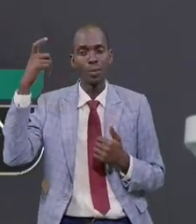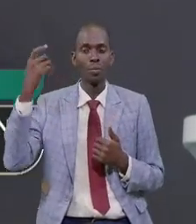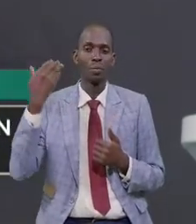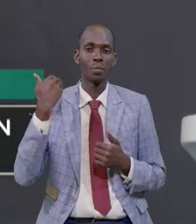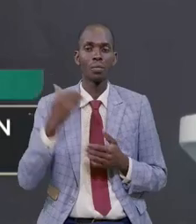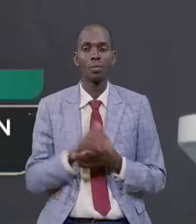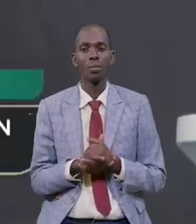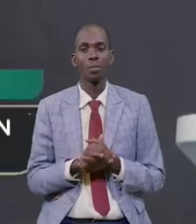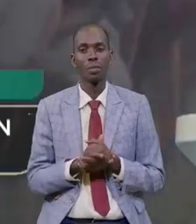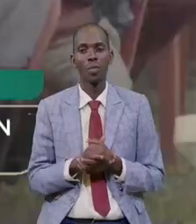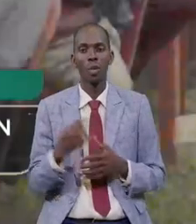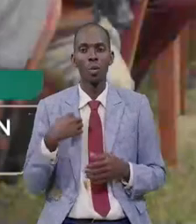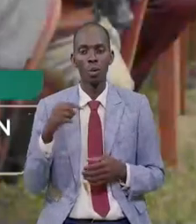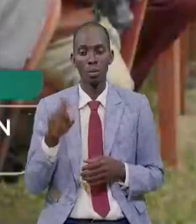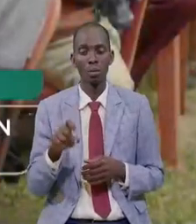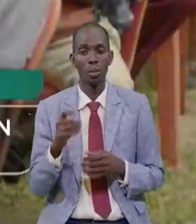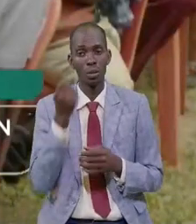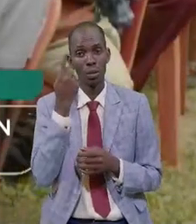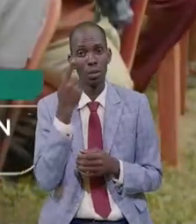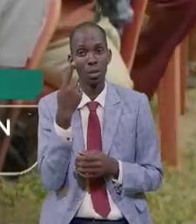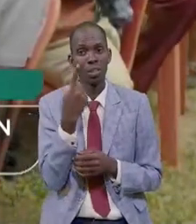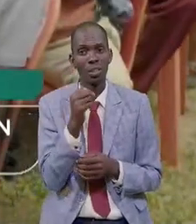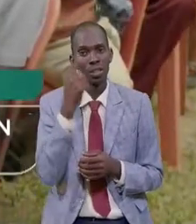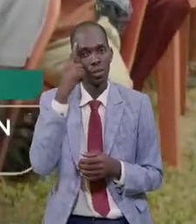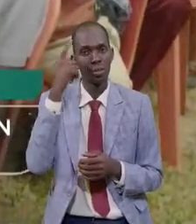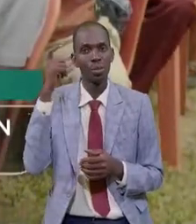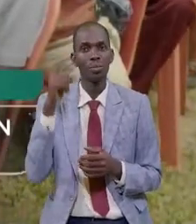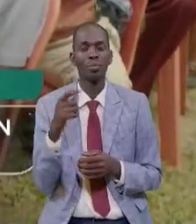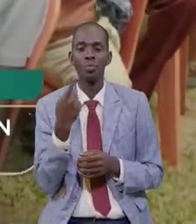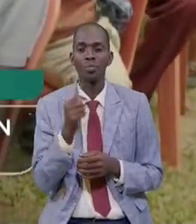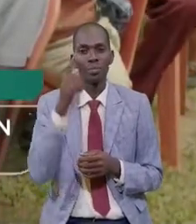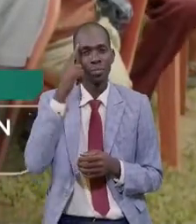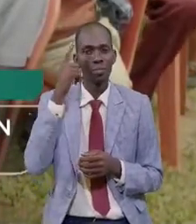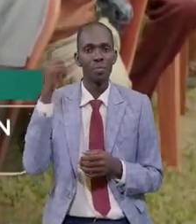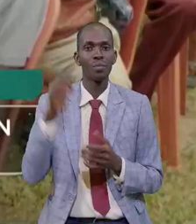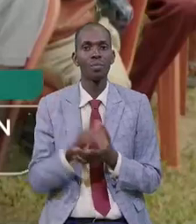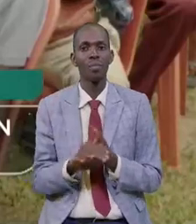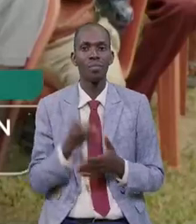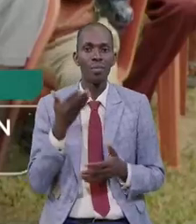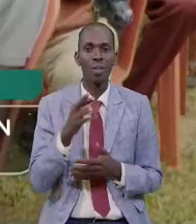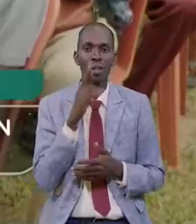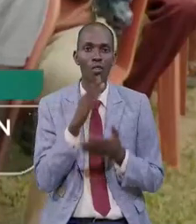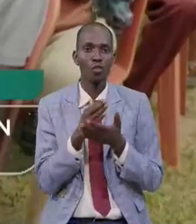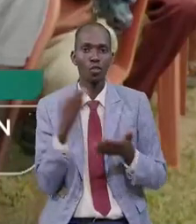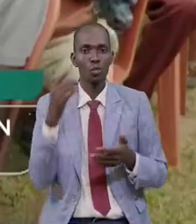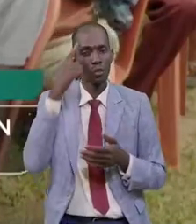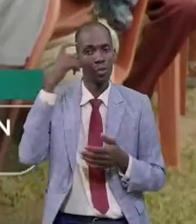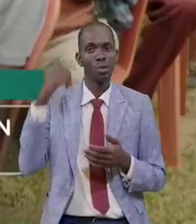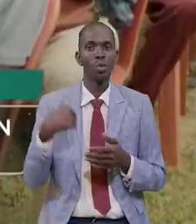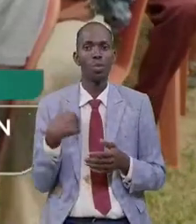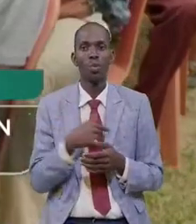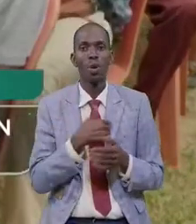eu nous devons comprendre le rêve le rêve il y a certains rêves que nous faisons